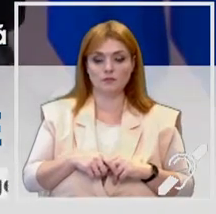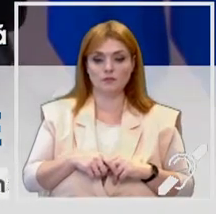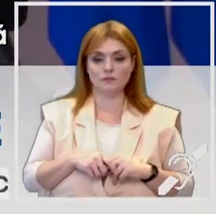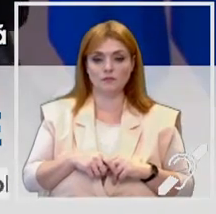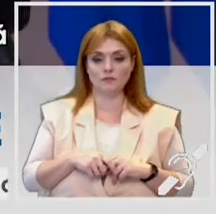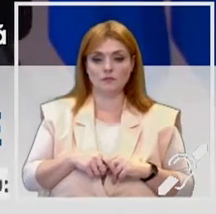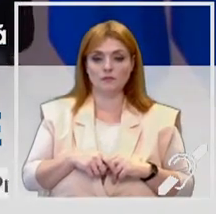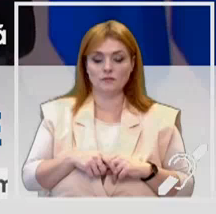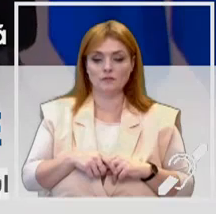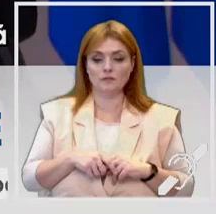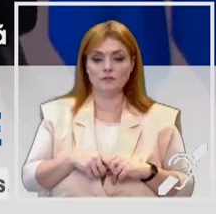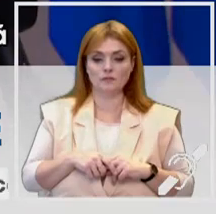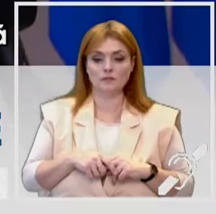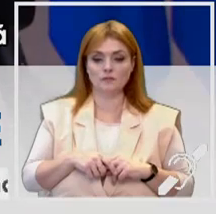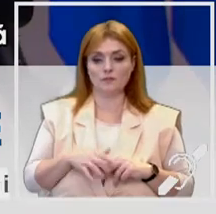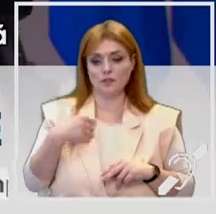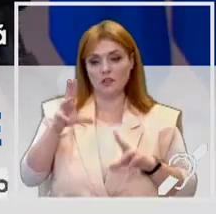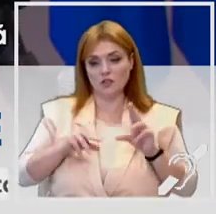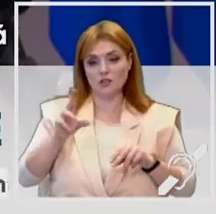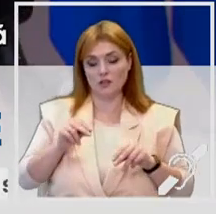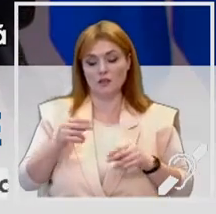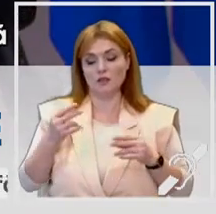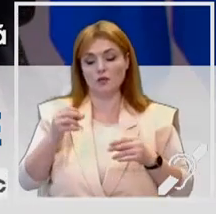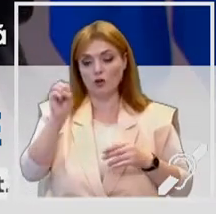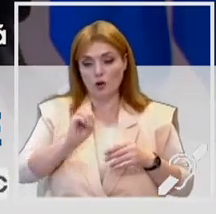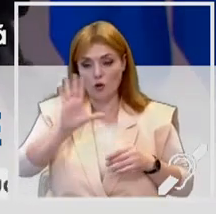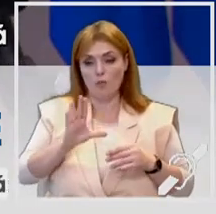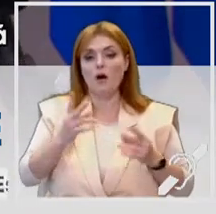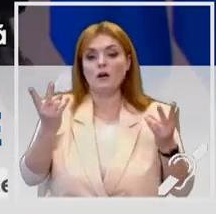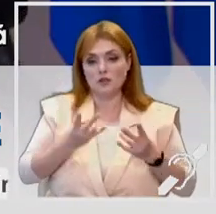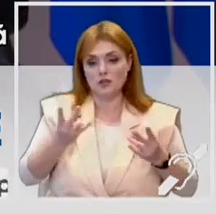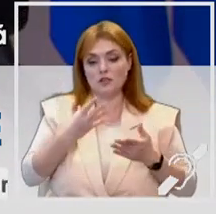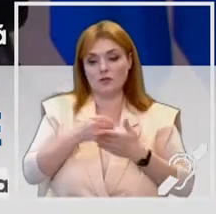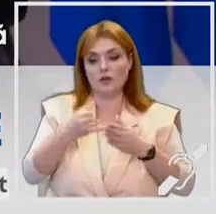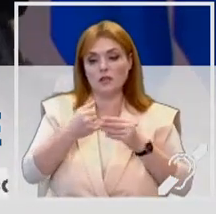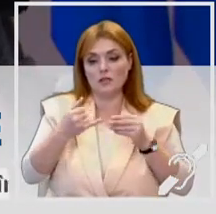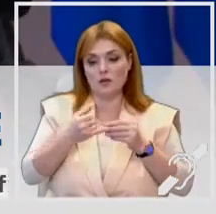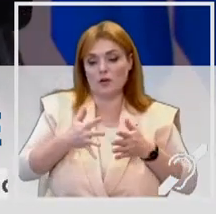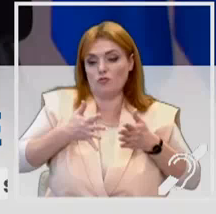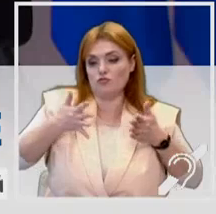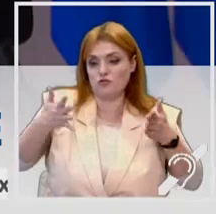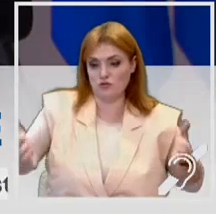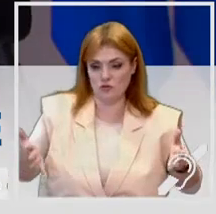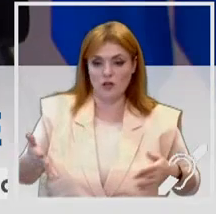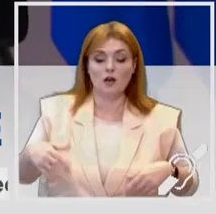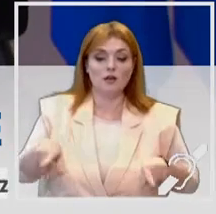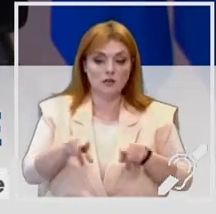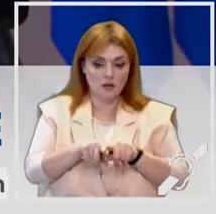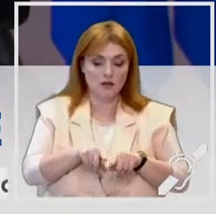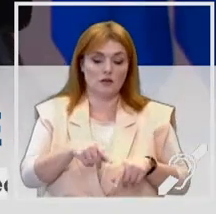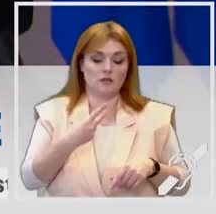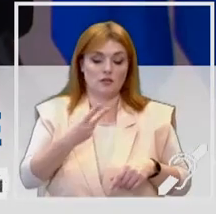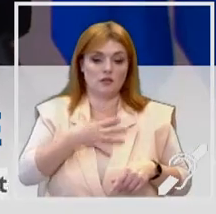of enlargement, but also beyond that area, that the European Union is unable to